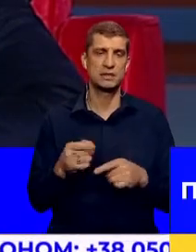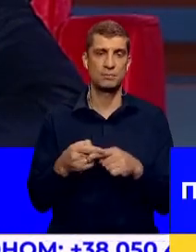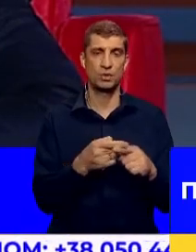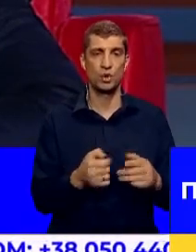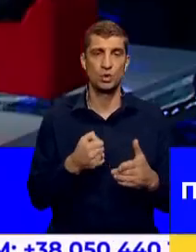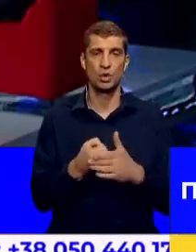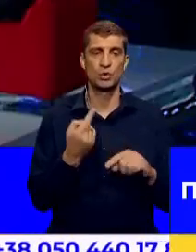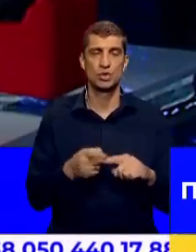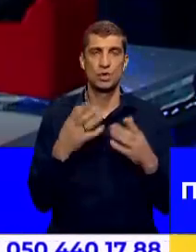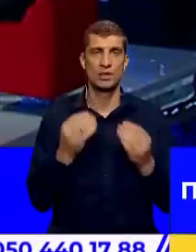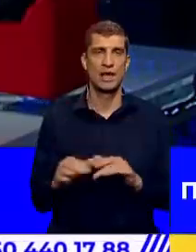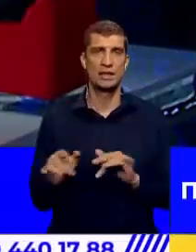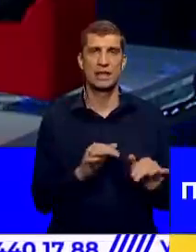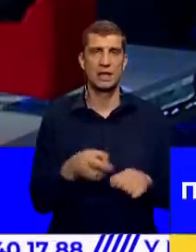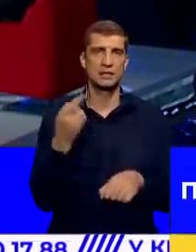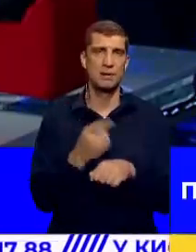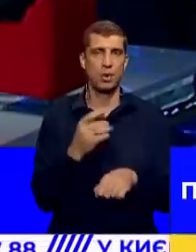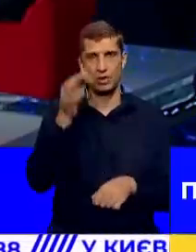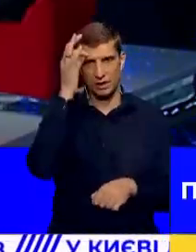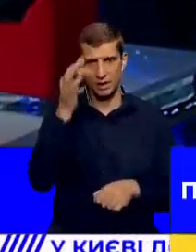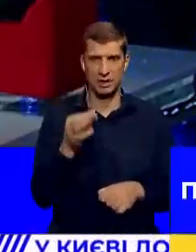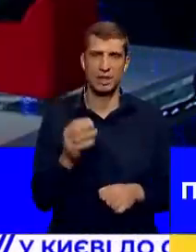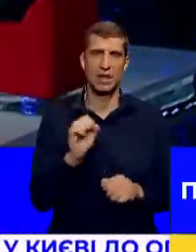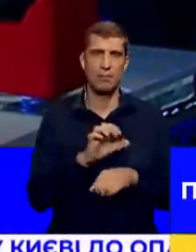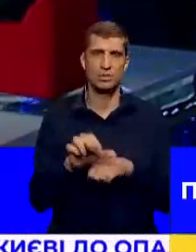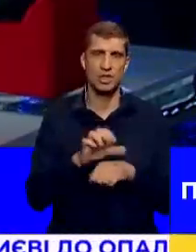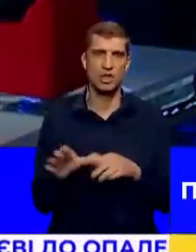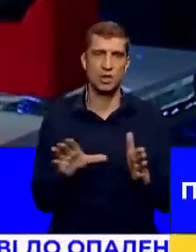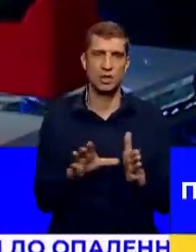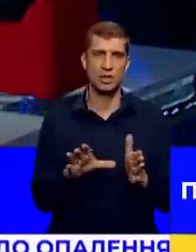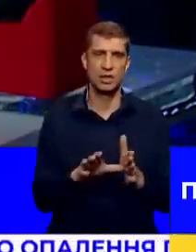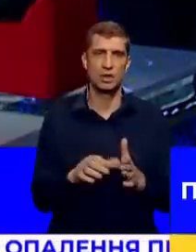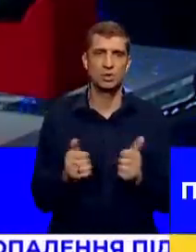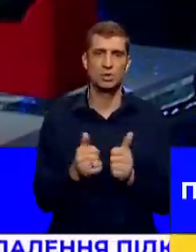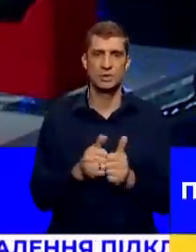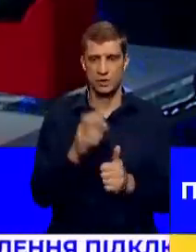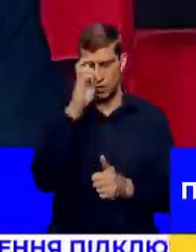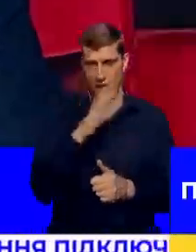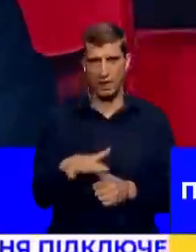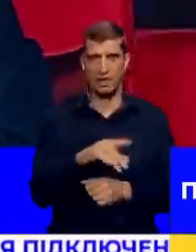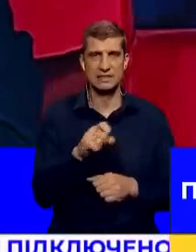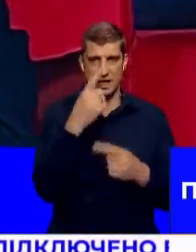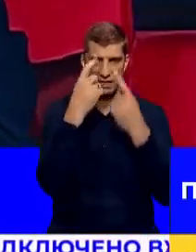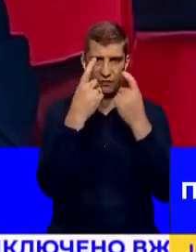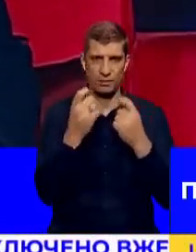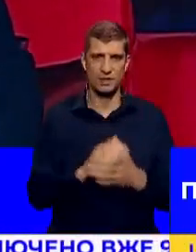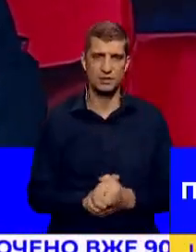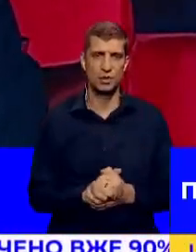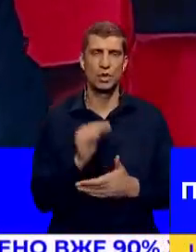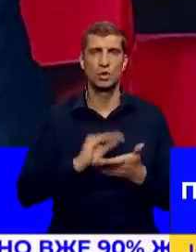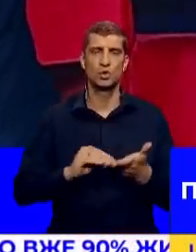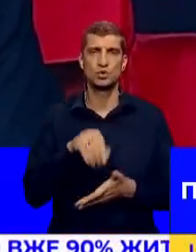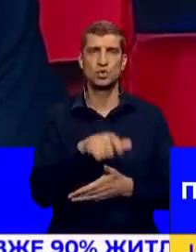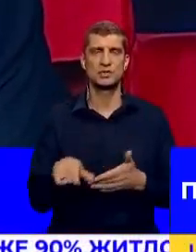до цього дня діяла заборона, нагадаю, на постачання електроенергії з сусідньої країни. За інформацією